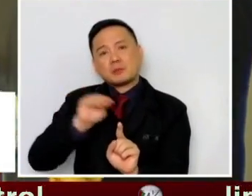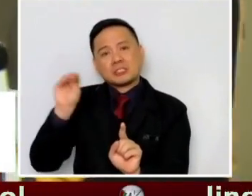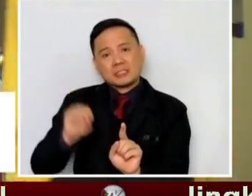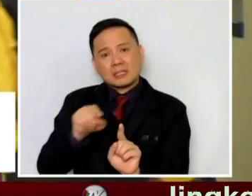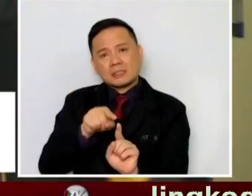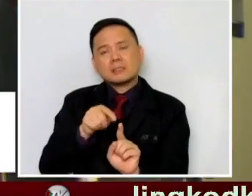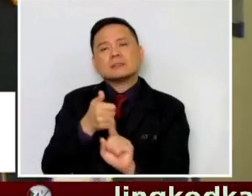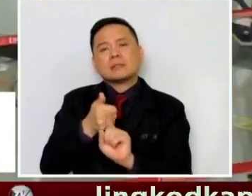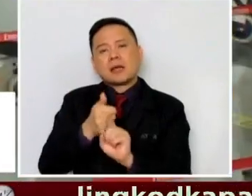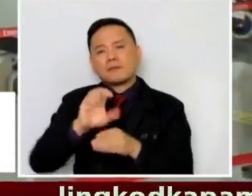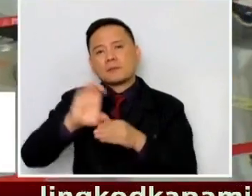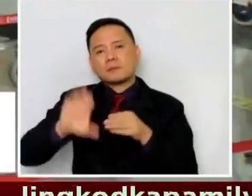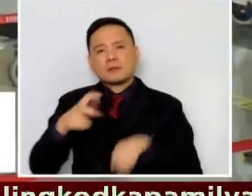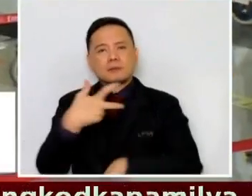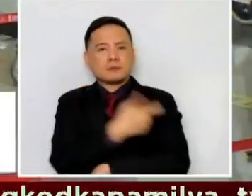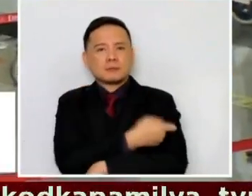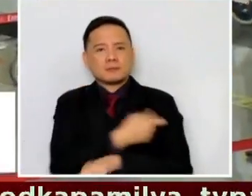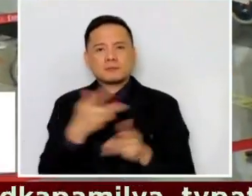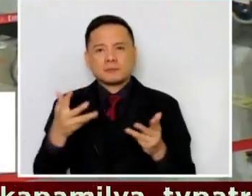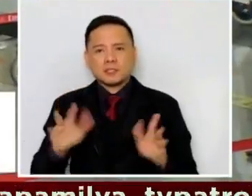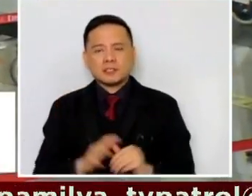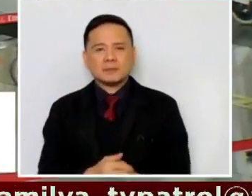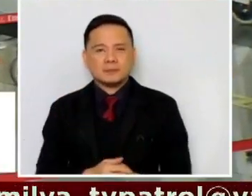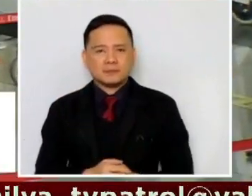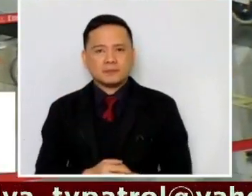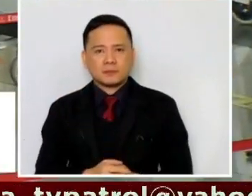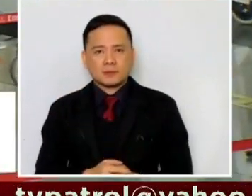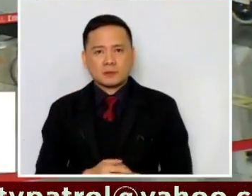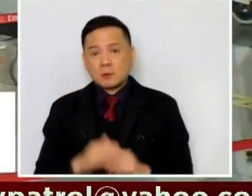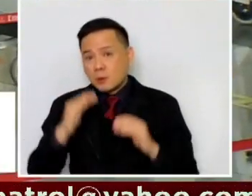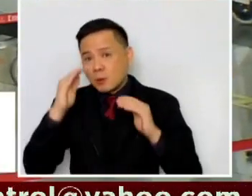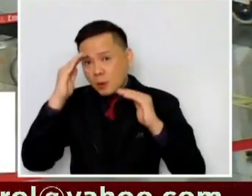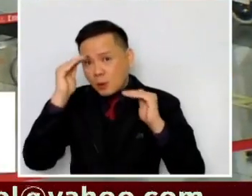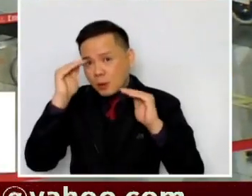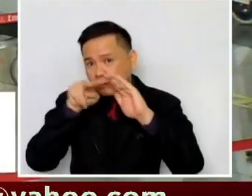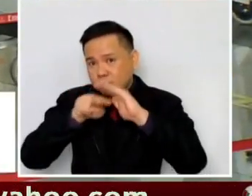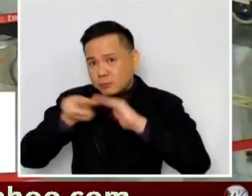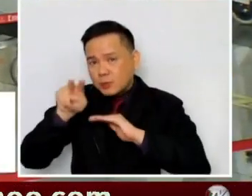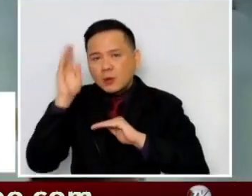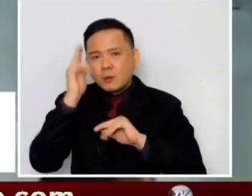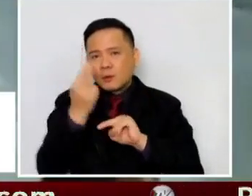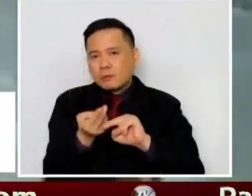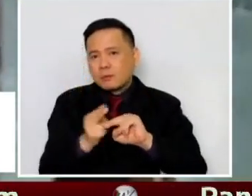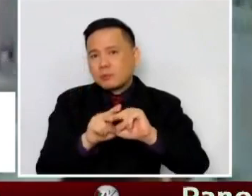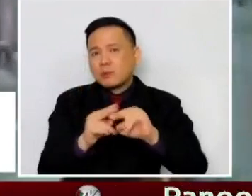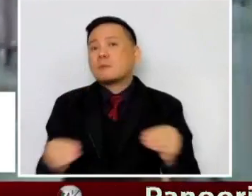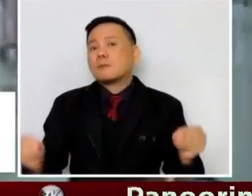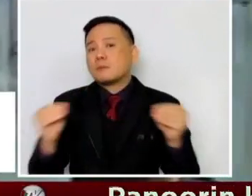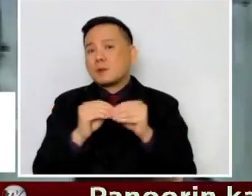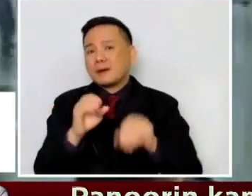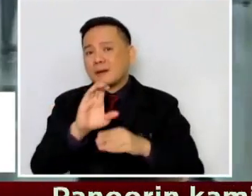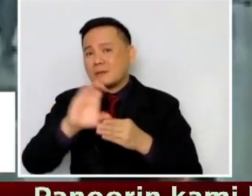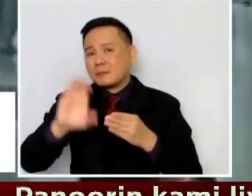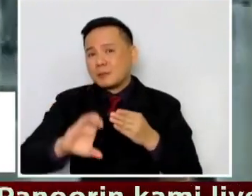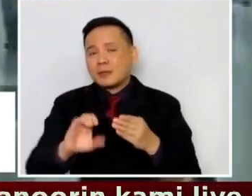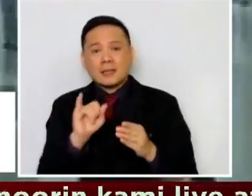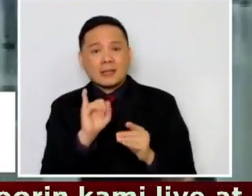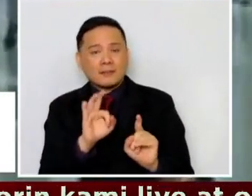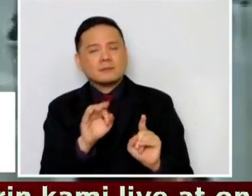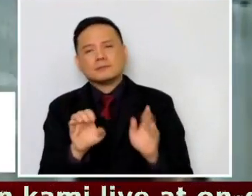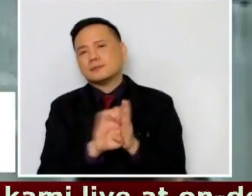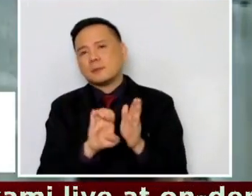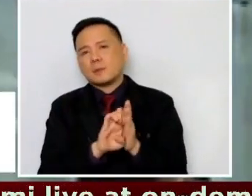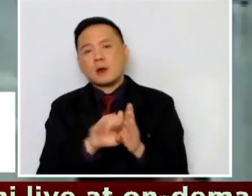fully vaccinated. Inaasahang tataas pa ang bilang na ito sa mga susunod na linggo kapag naturukan na ang iba pa